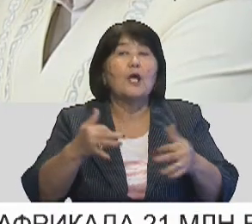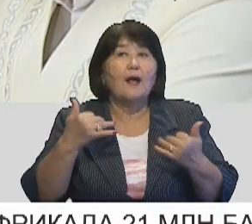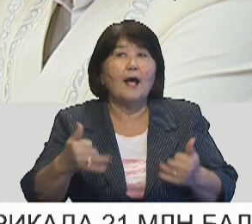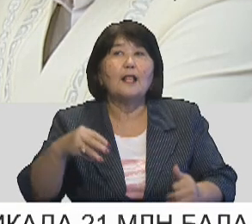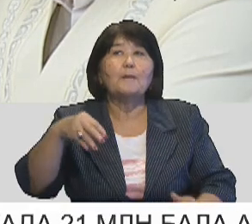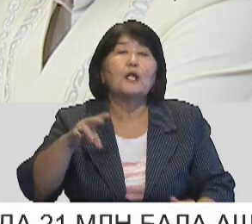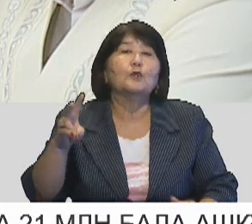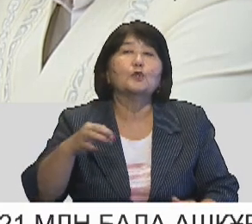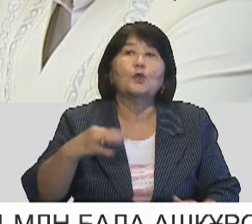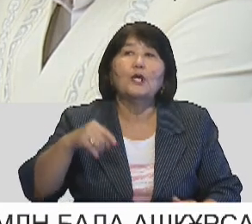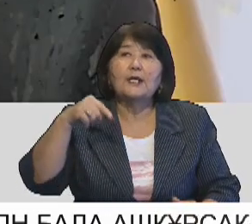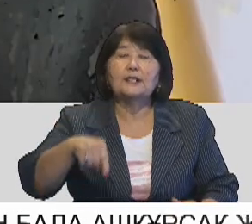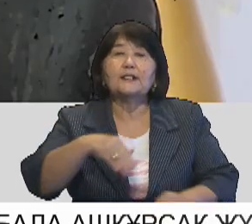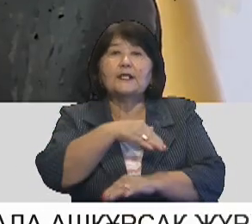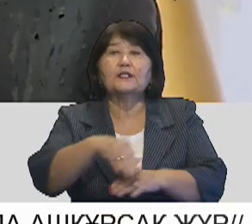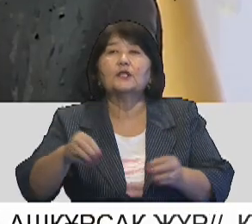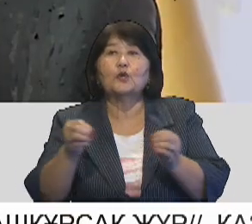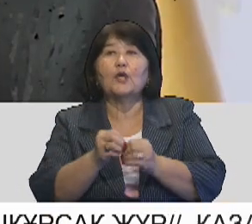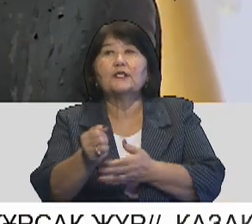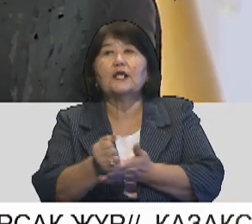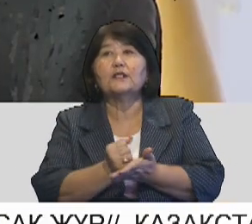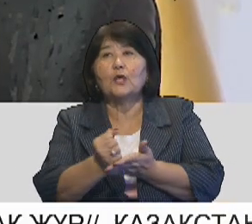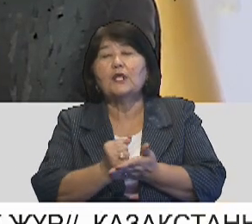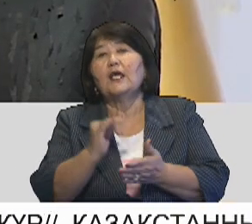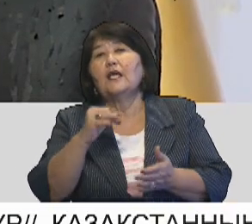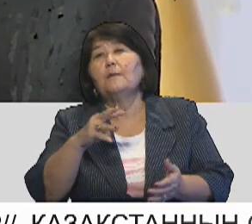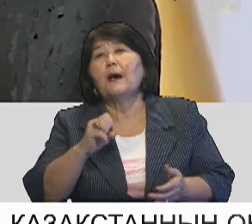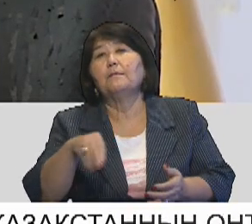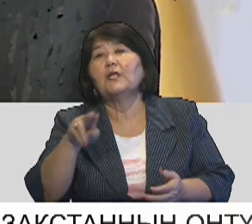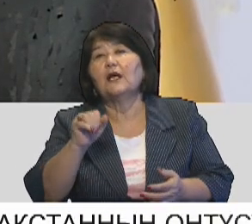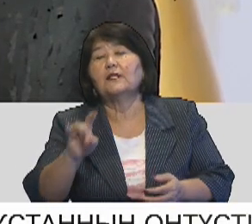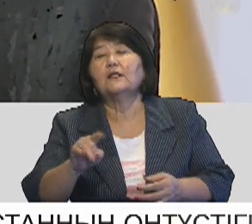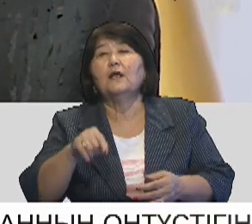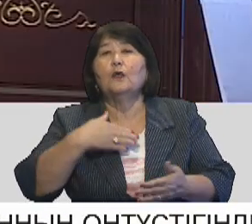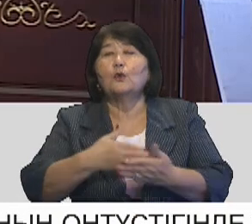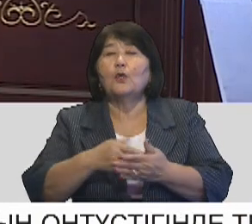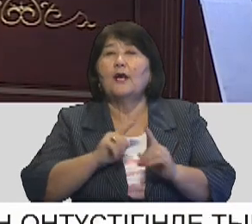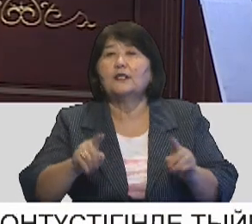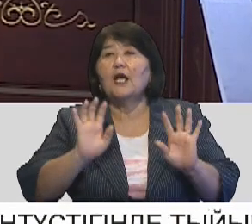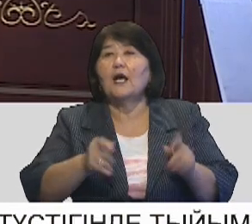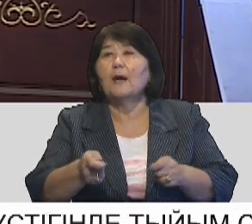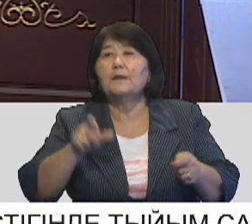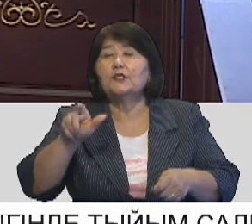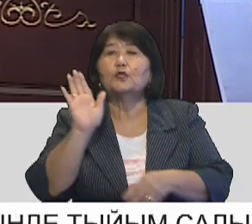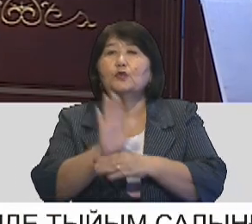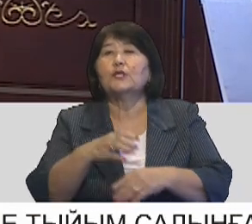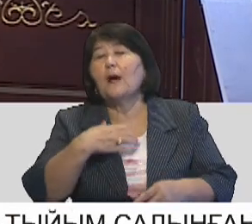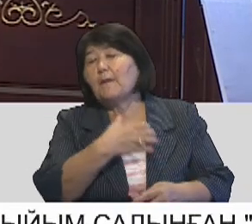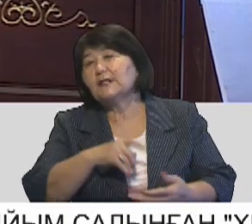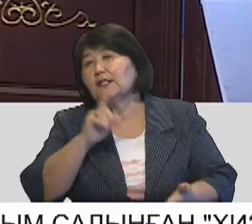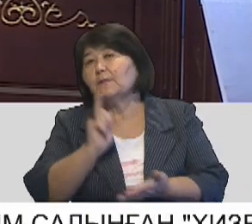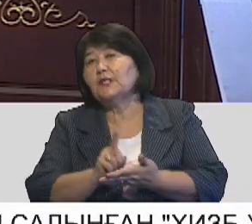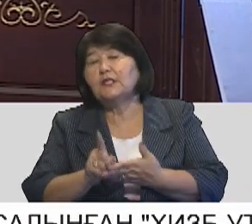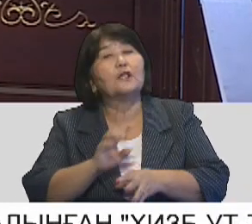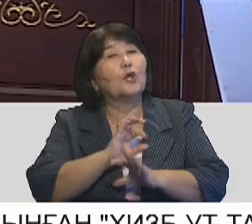Мәлік Нұржанұлы ішкі және сыртқы тұрақтылықты сақтауда имамдардың үлесі айрықша екенін жеткізіп, президент жол жолдауындағы маңызды міндеттерге